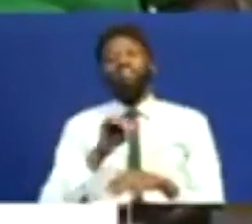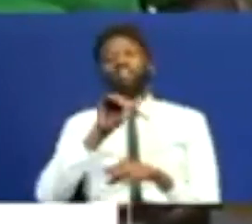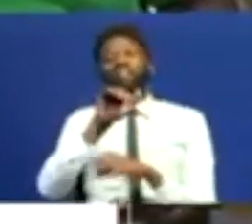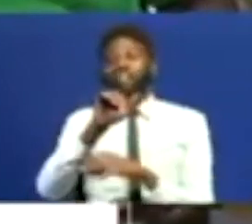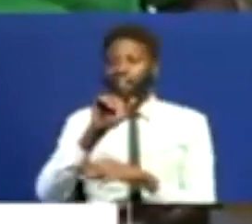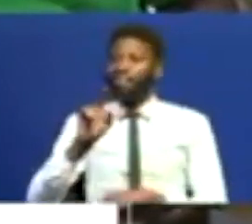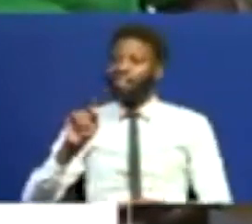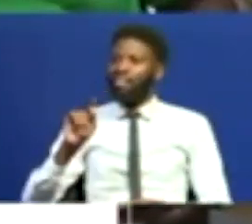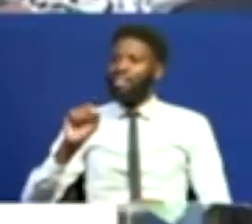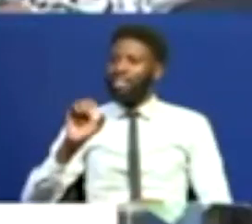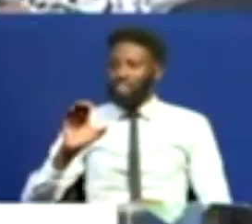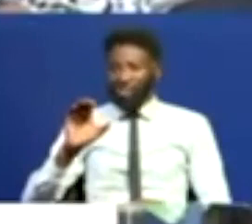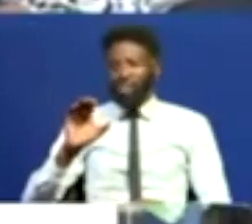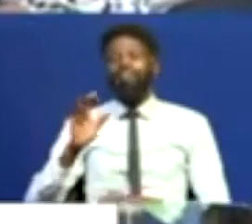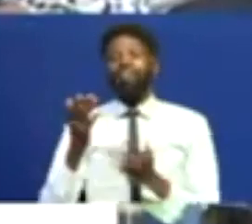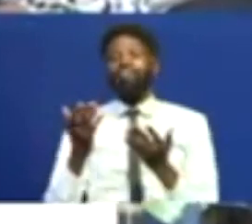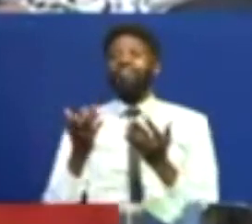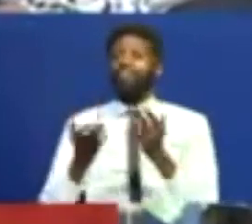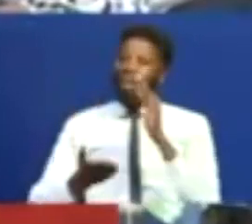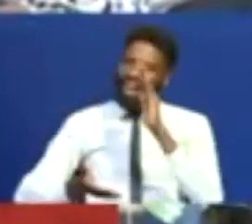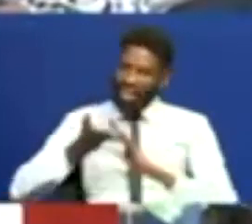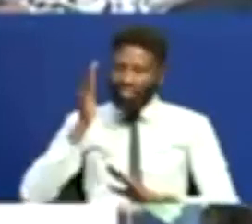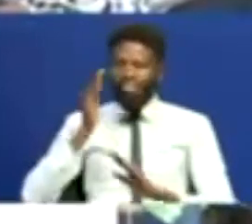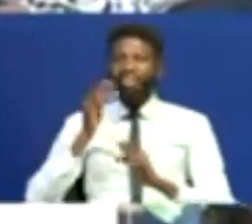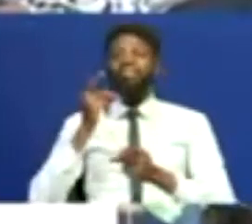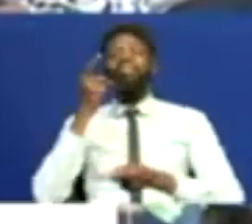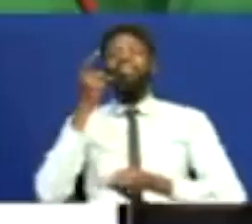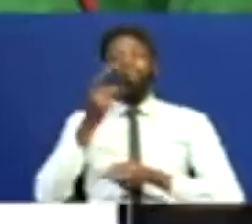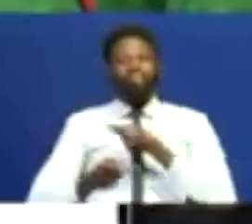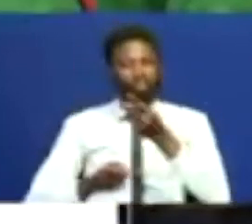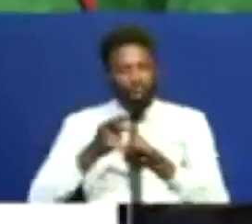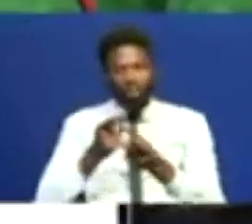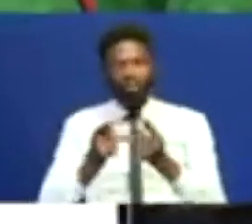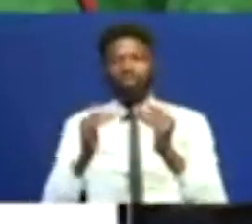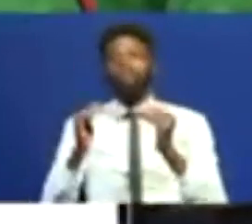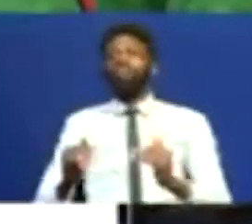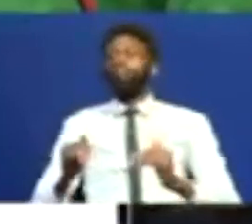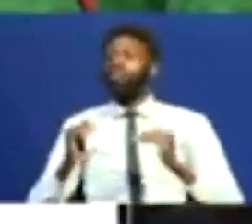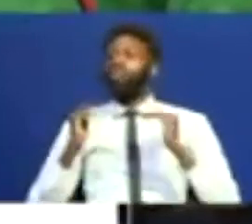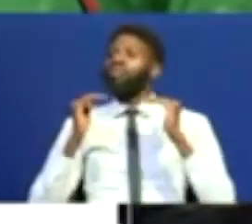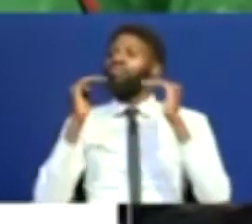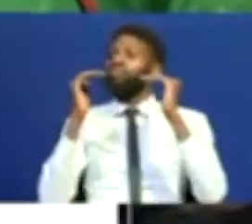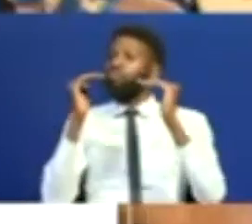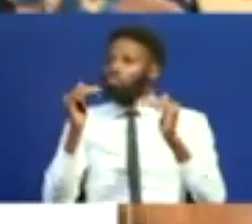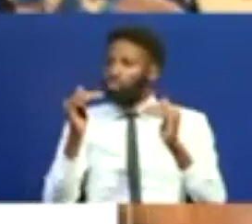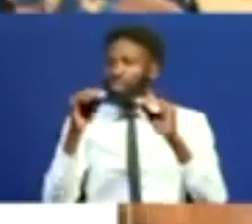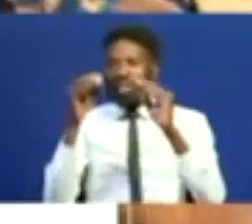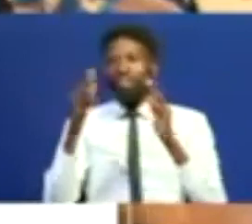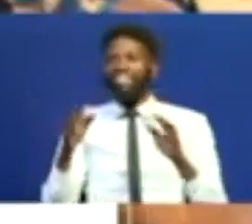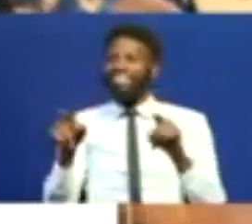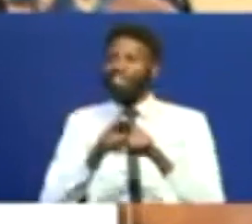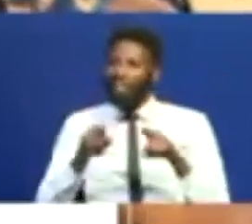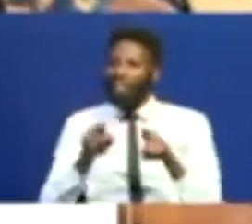TSC kuharakisha mchakato wa kuwapandisha vyeo walimu ambao wamesalia katika daraja moja kwa miaka mingi, huku akiitaka tume